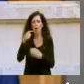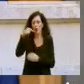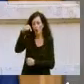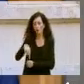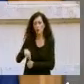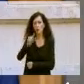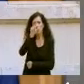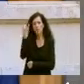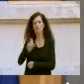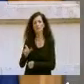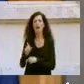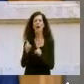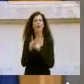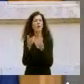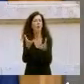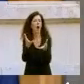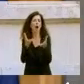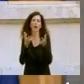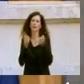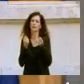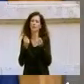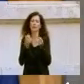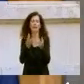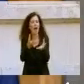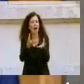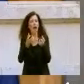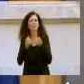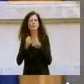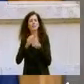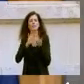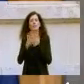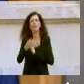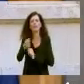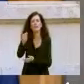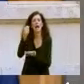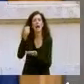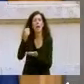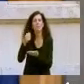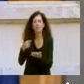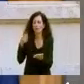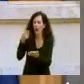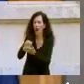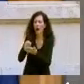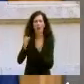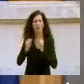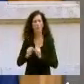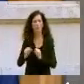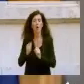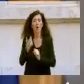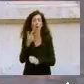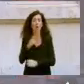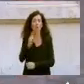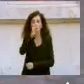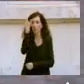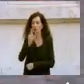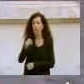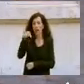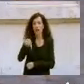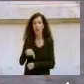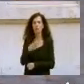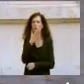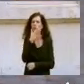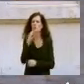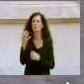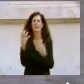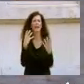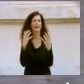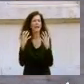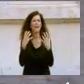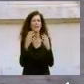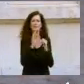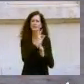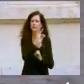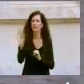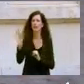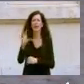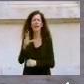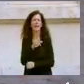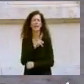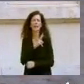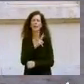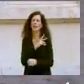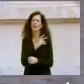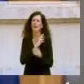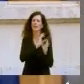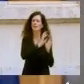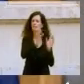e quindi attirare grandi capitali perché le bellezze poi del sud delle bellezze del sud e della ricchezza del sud